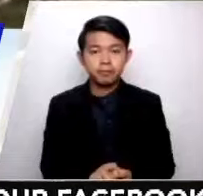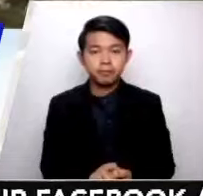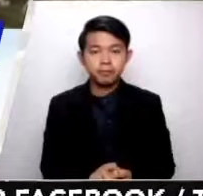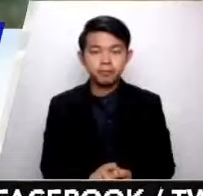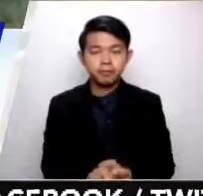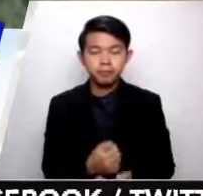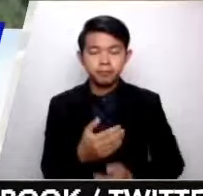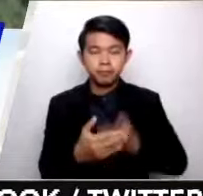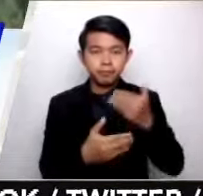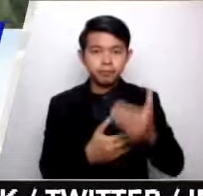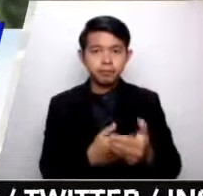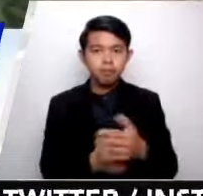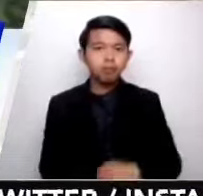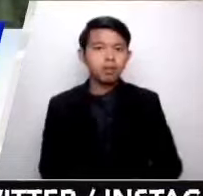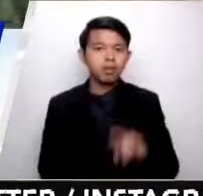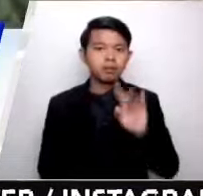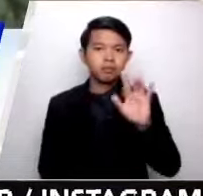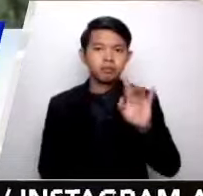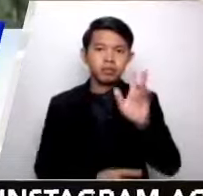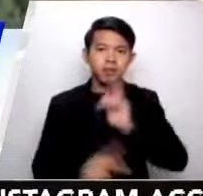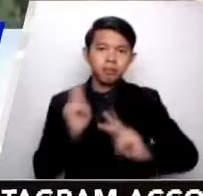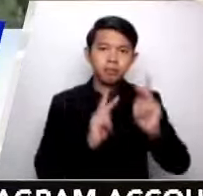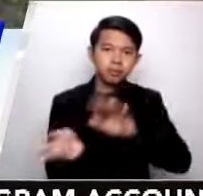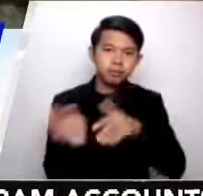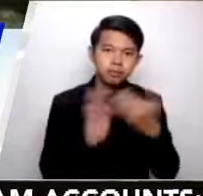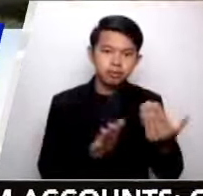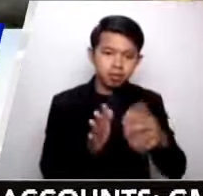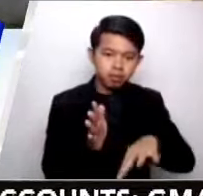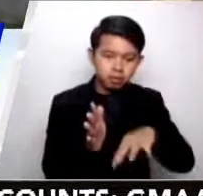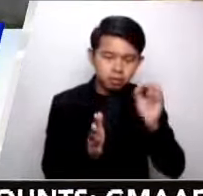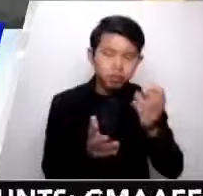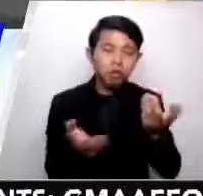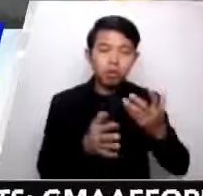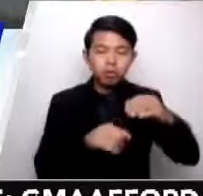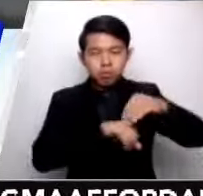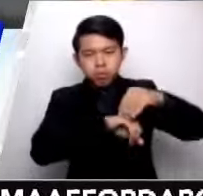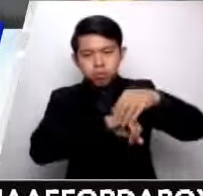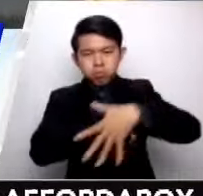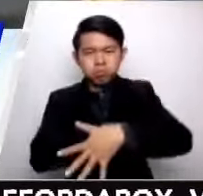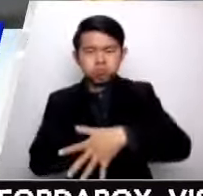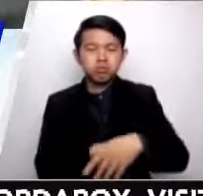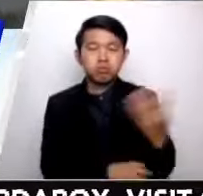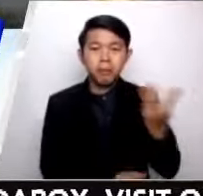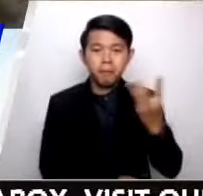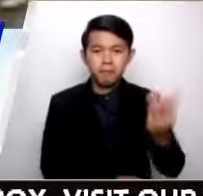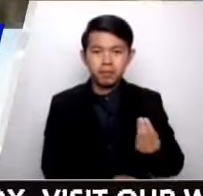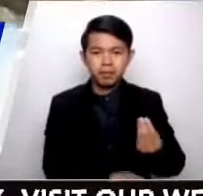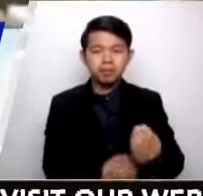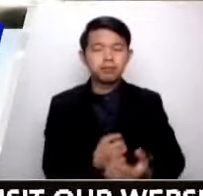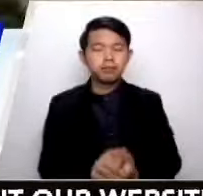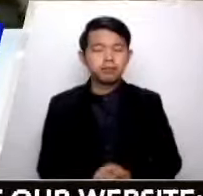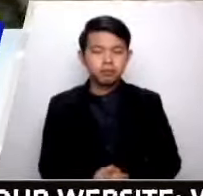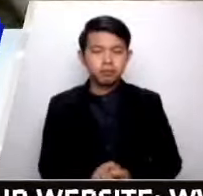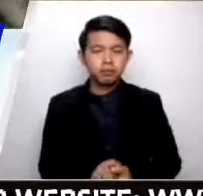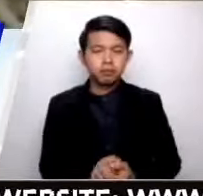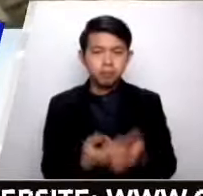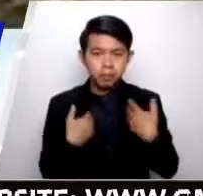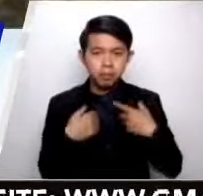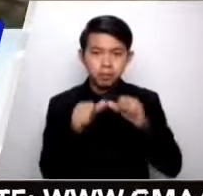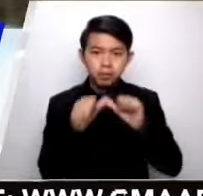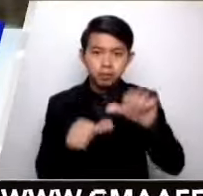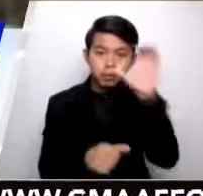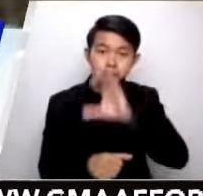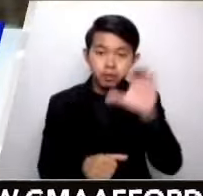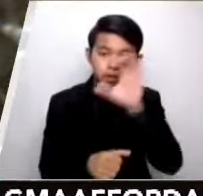18 bangkay na ang narecover sa landslide sa Barangay Sampaloc, Talisay, Batangas. Kabilang sa pinaghahanap pa ang mag-ina ni Elmer de